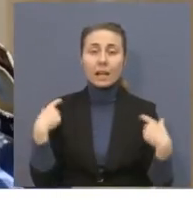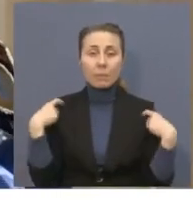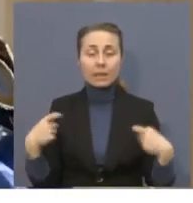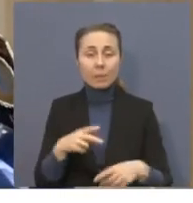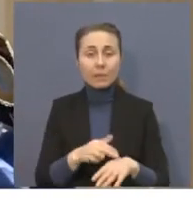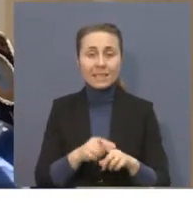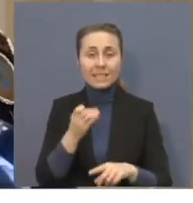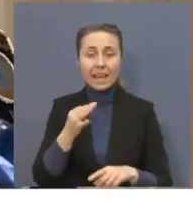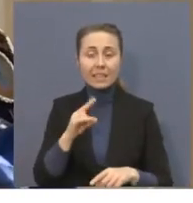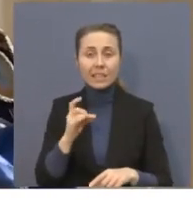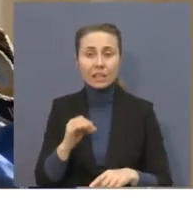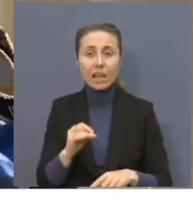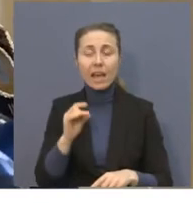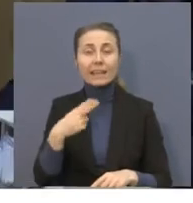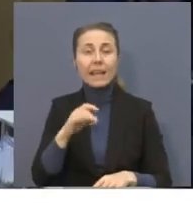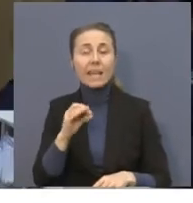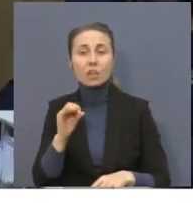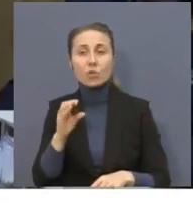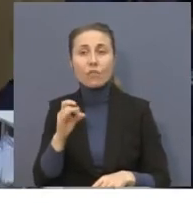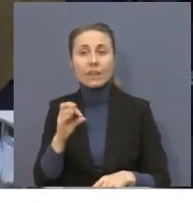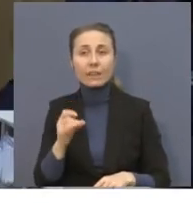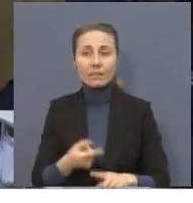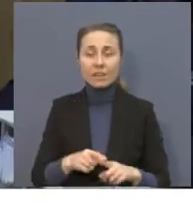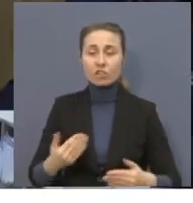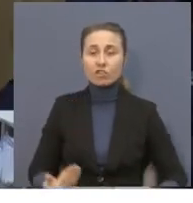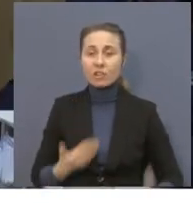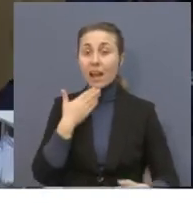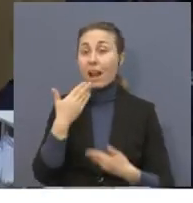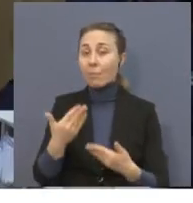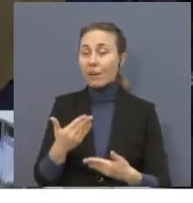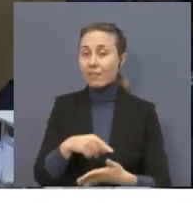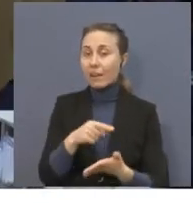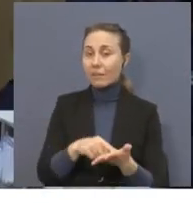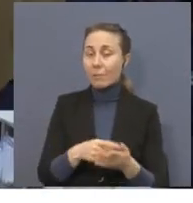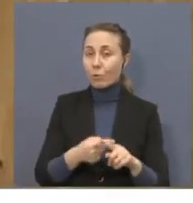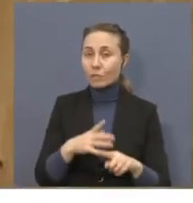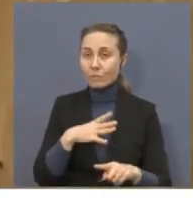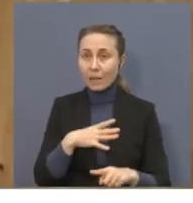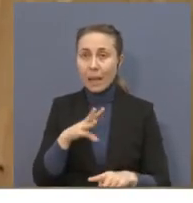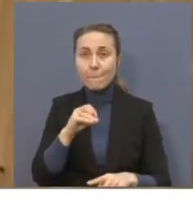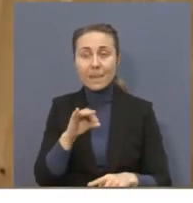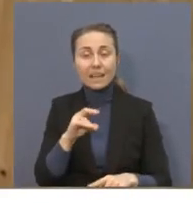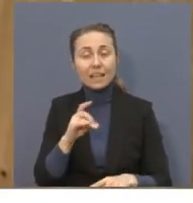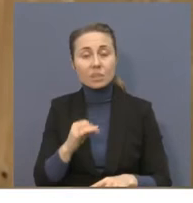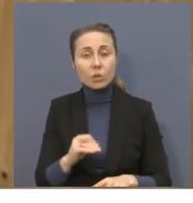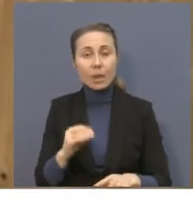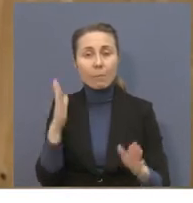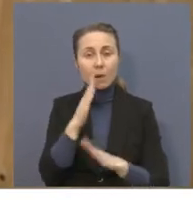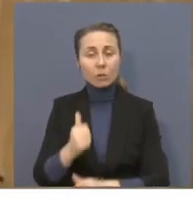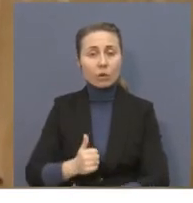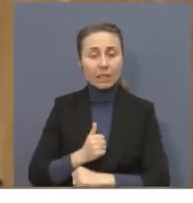Саят Ситкожин и рядовой Даниар Советов. Жители обратились в полицию с вопросами, связанными с миграционным,